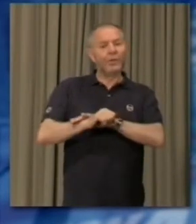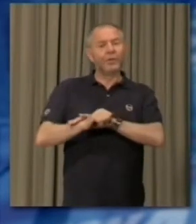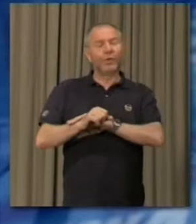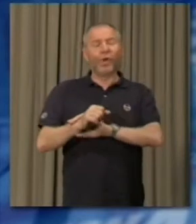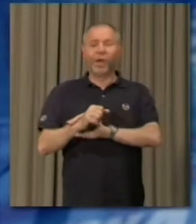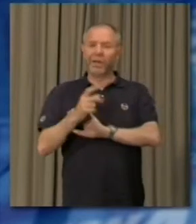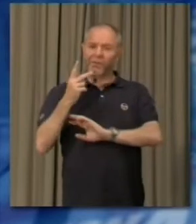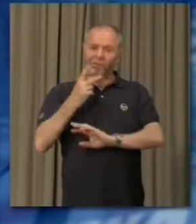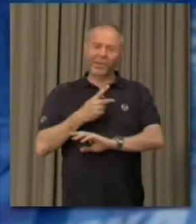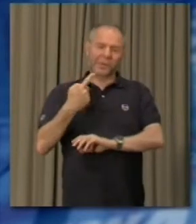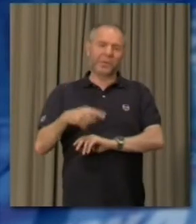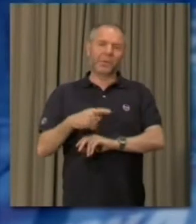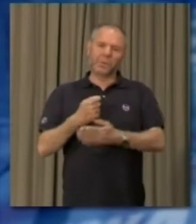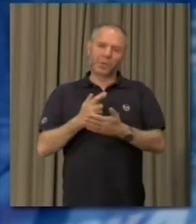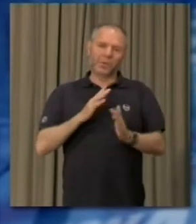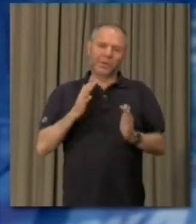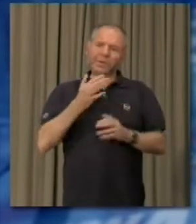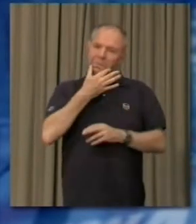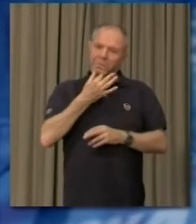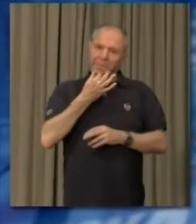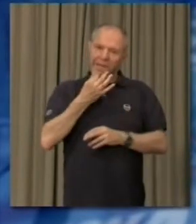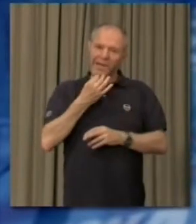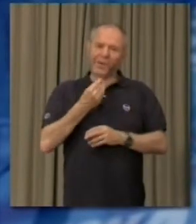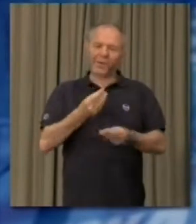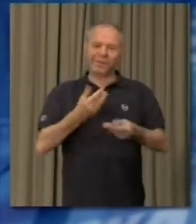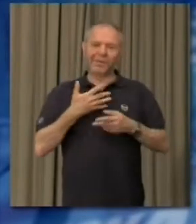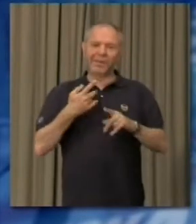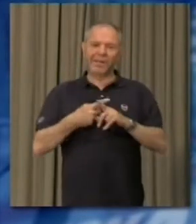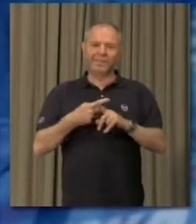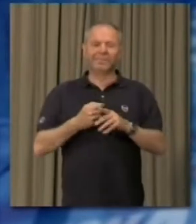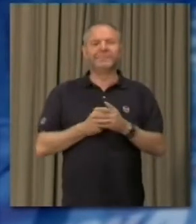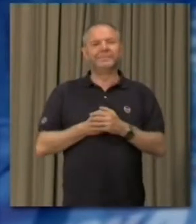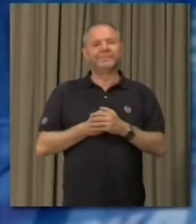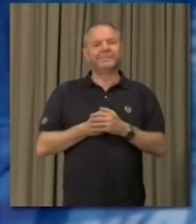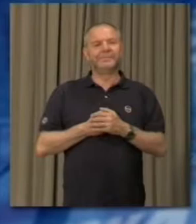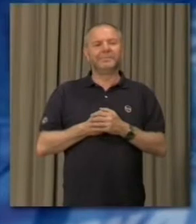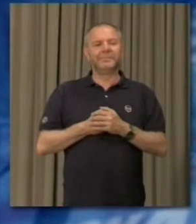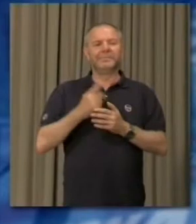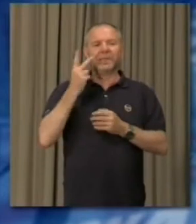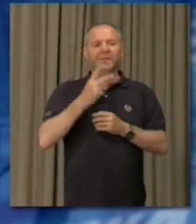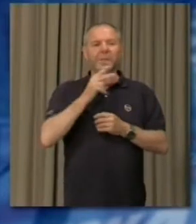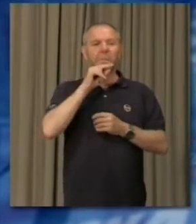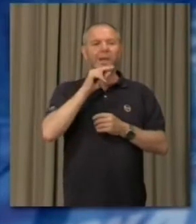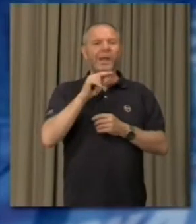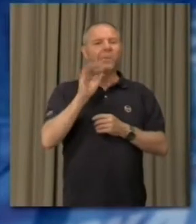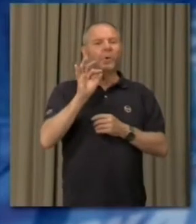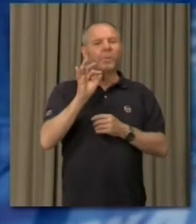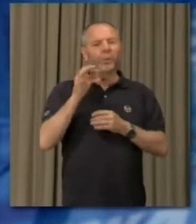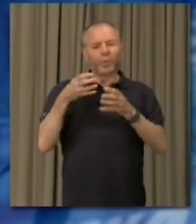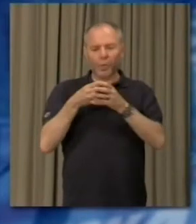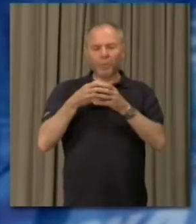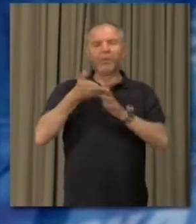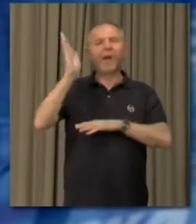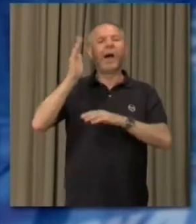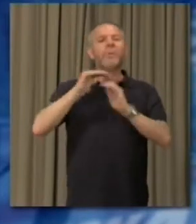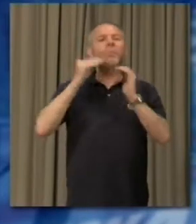è un qualcosa di bello e di costruttivo. Hai detto, parlando dei mondiali che verranno, che siete un gruppo molto affiatato e molto